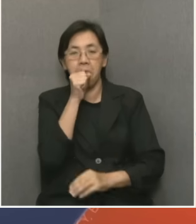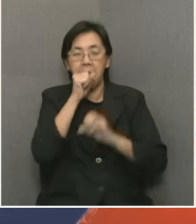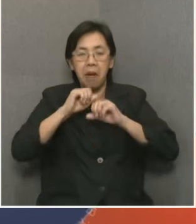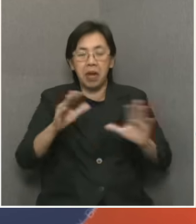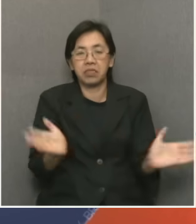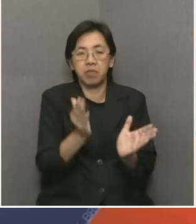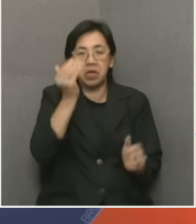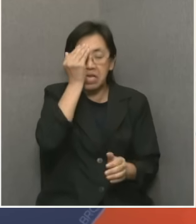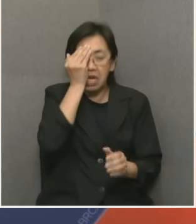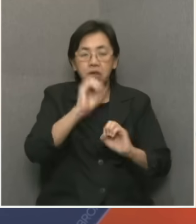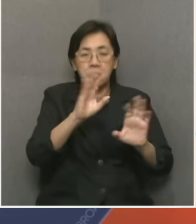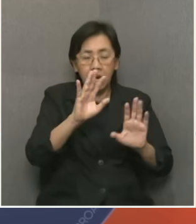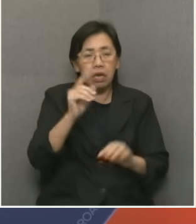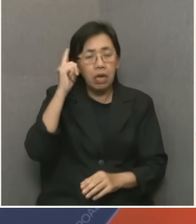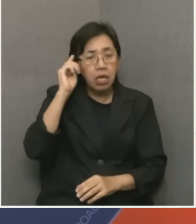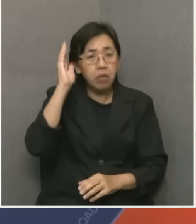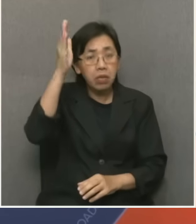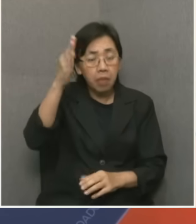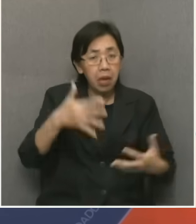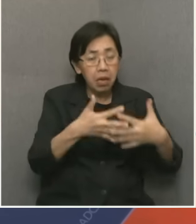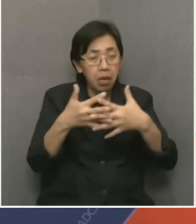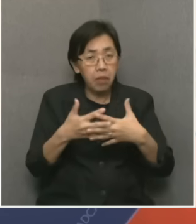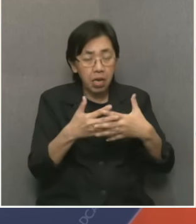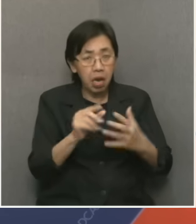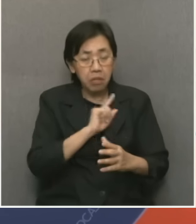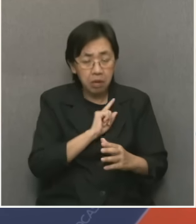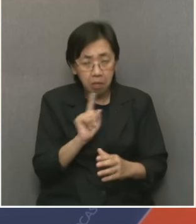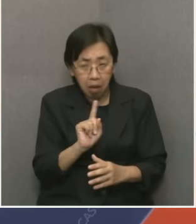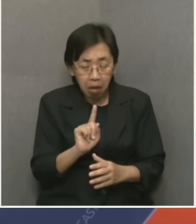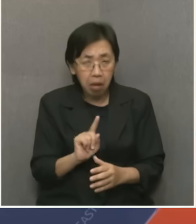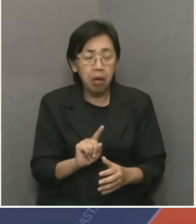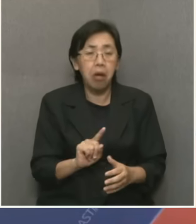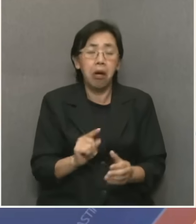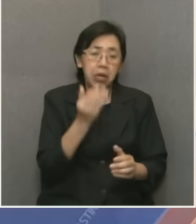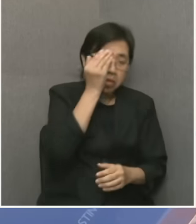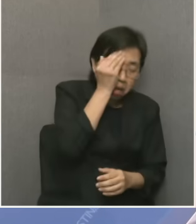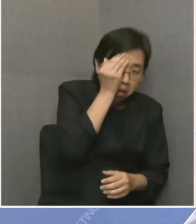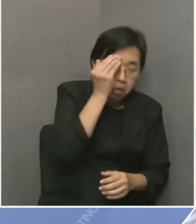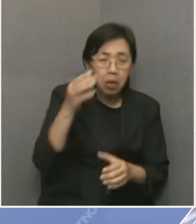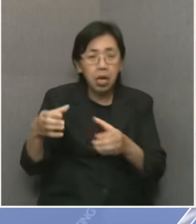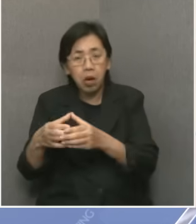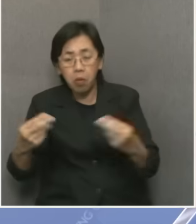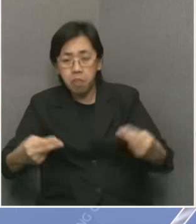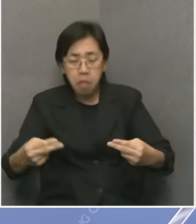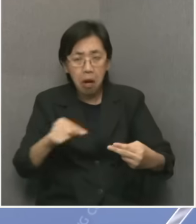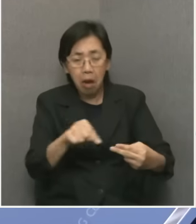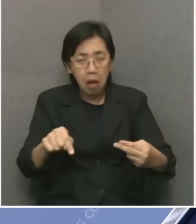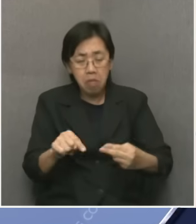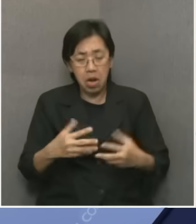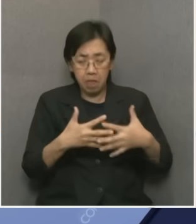ารย์มองว่าหลังจากนี้สหรัฐจะมีบทบาทกับความขัดแย้งครั้งนี้มากน้อยขนาดไหนเพราะว่าอย่างที่เราทราบกันว่าสหรัฐเ